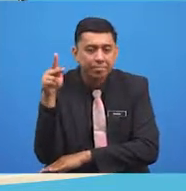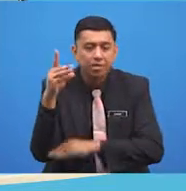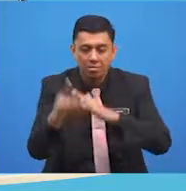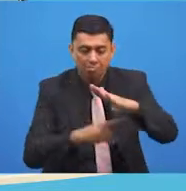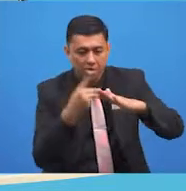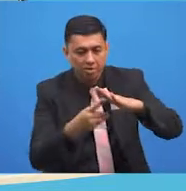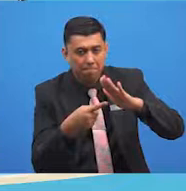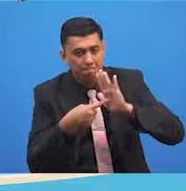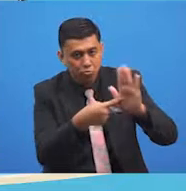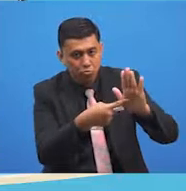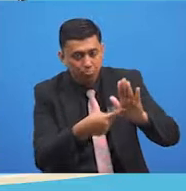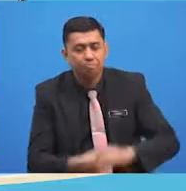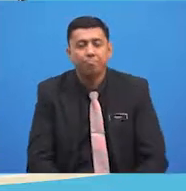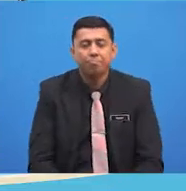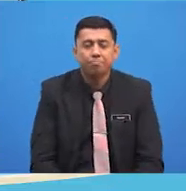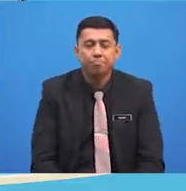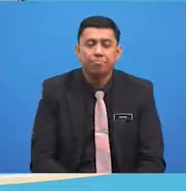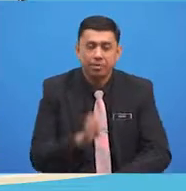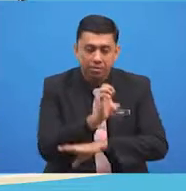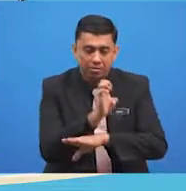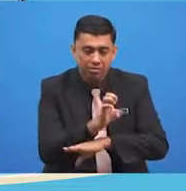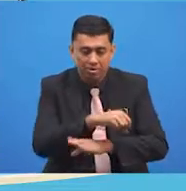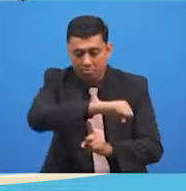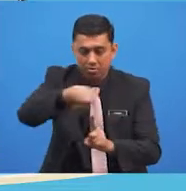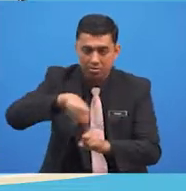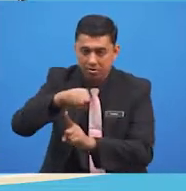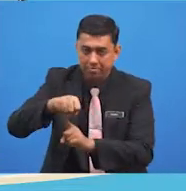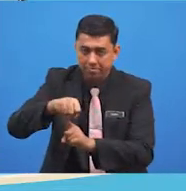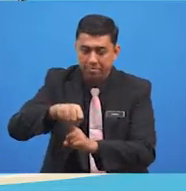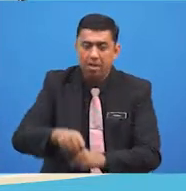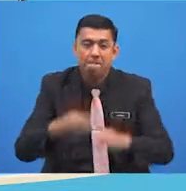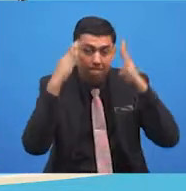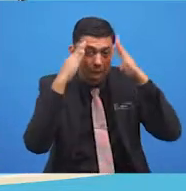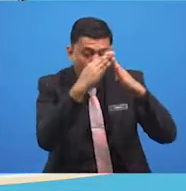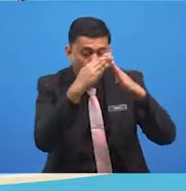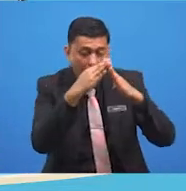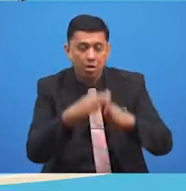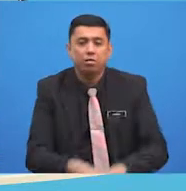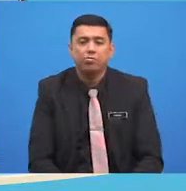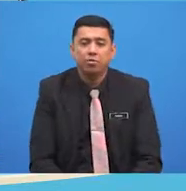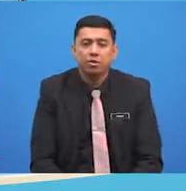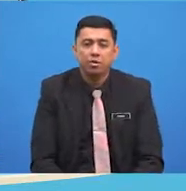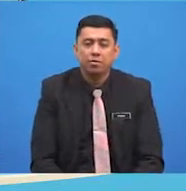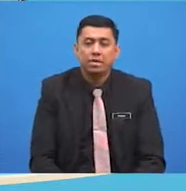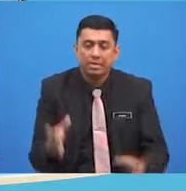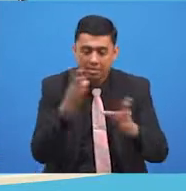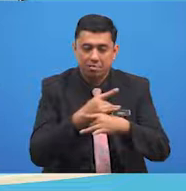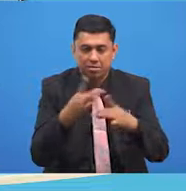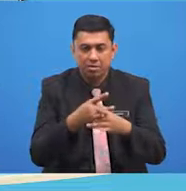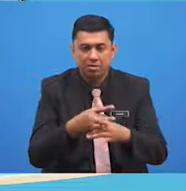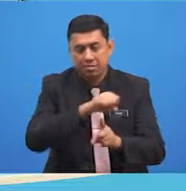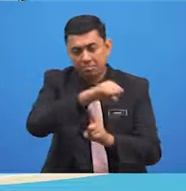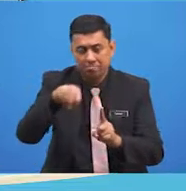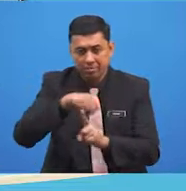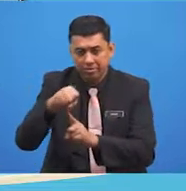berdasarkan petunjuk. Emas terdapat di sekitar Raub, Kuala Lipis, Pahang, Bau, Sarawak dan sekitar